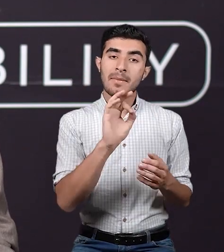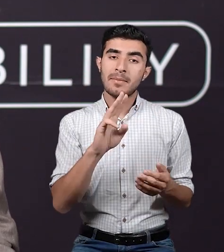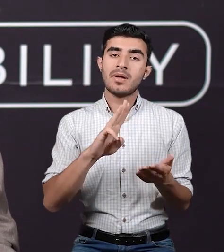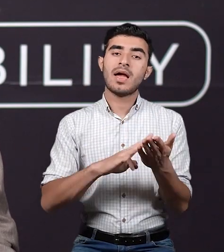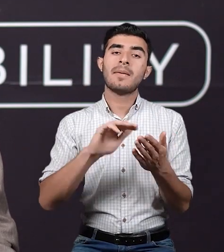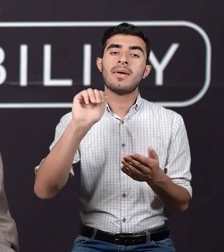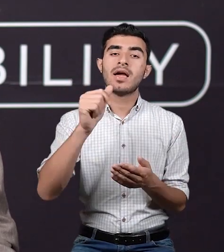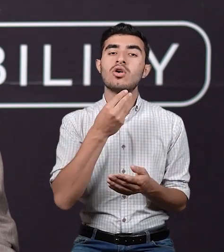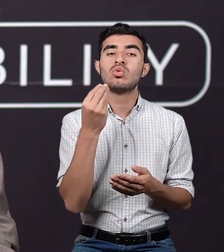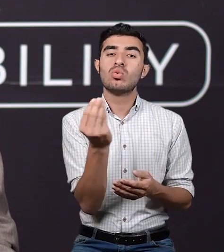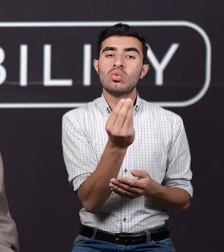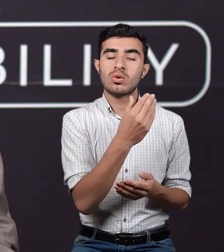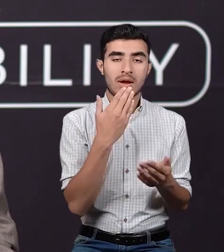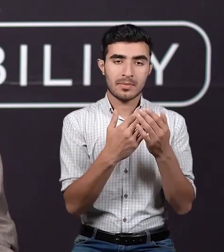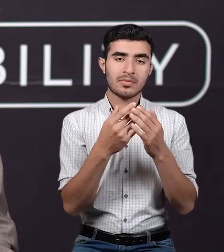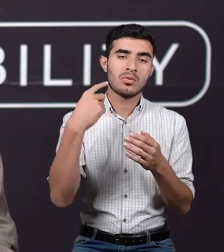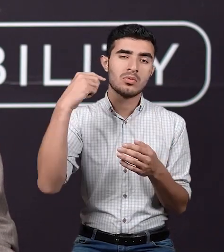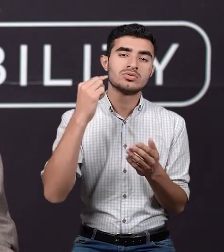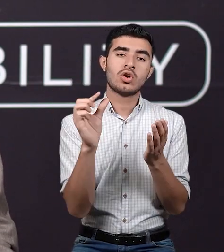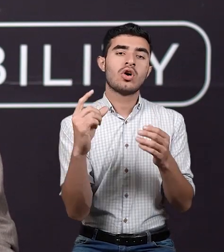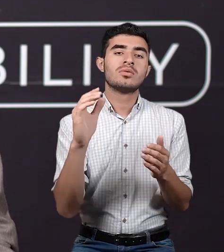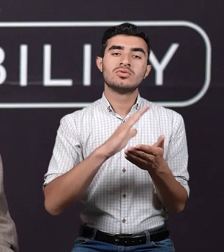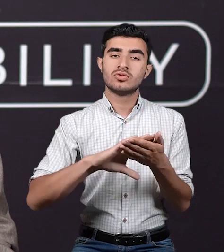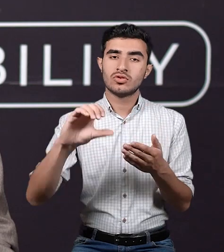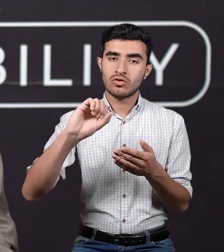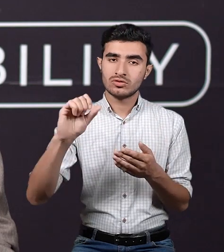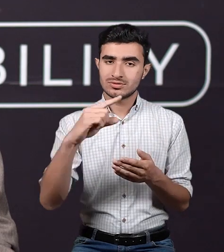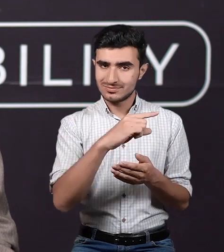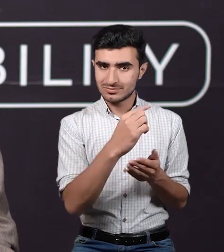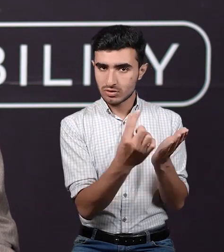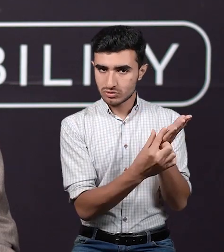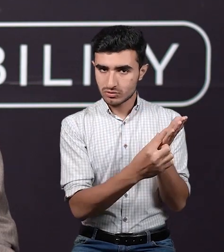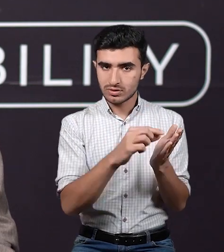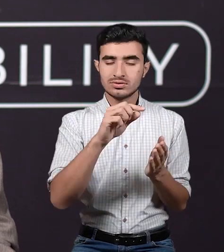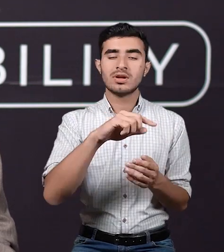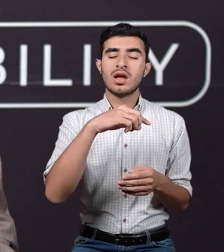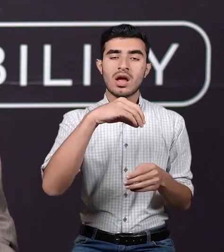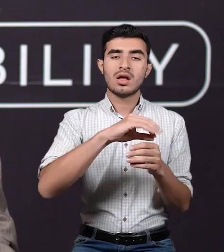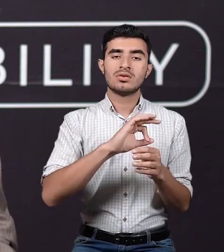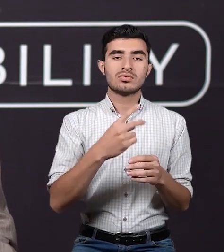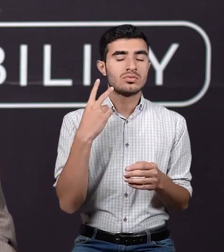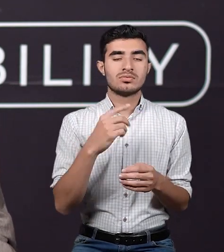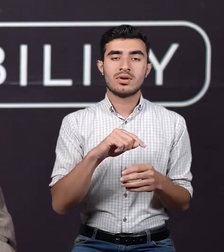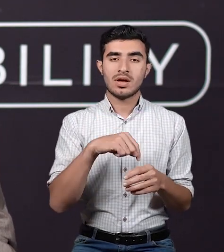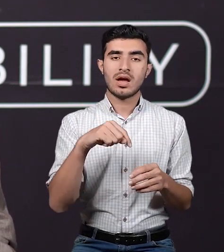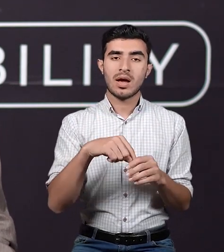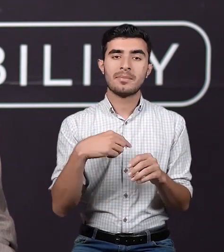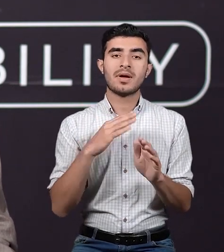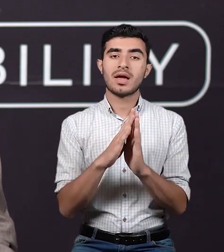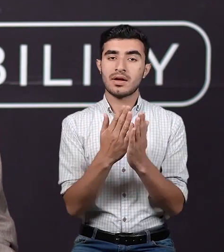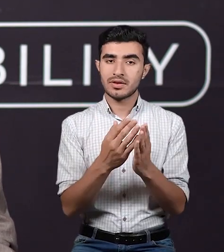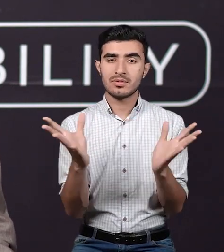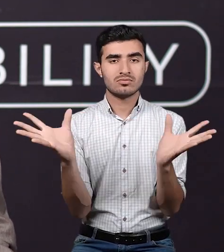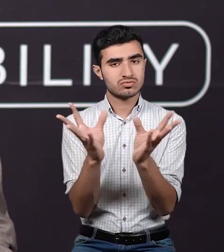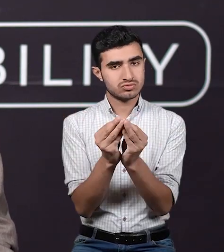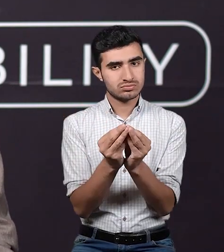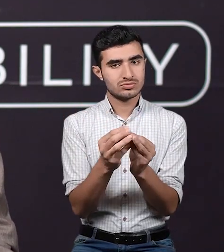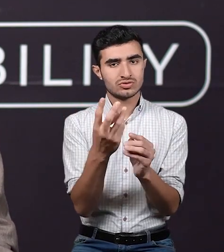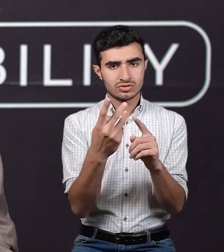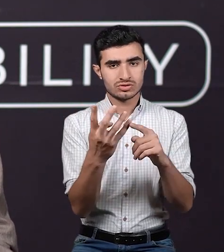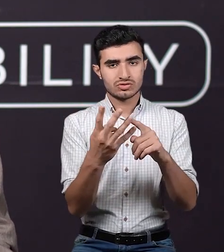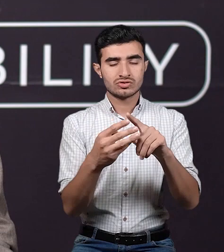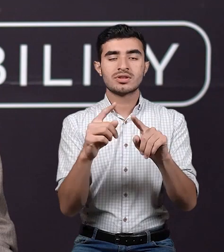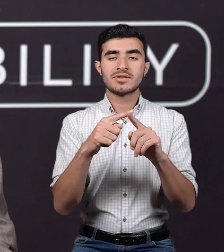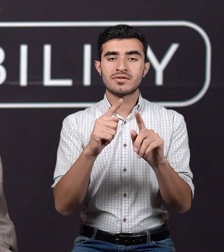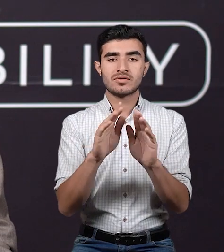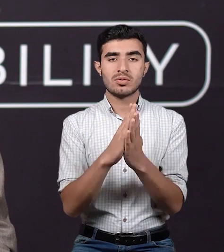تھا تو یہ 1997 اور 2000 سن کے درمیان کی بات ہے کہ میری کتابی مجموعہ سرشت کے عنوان سے بھی